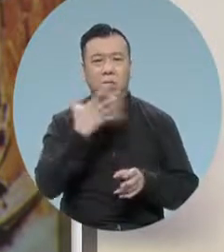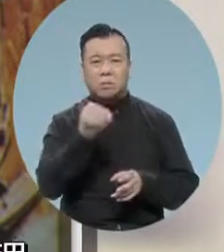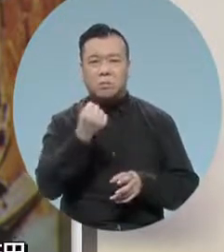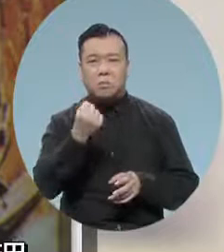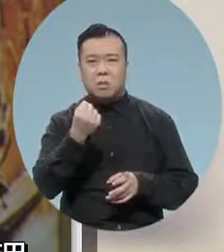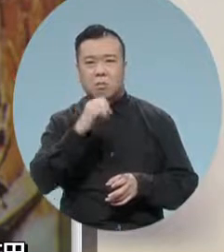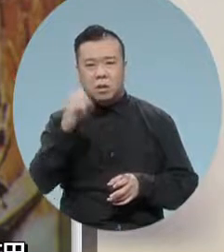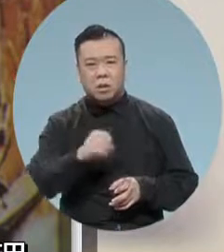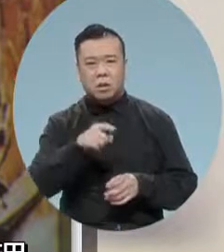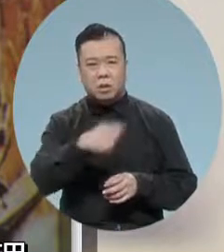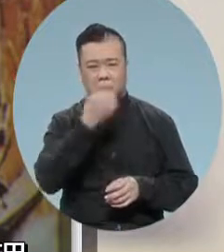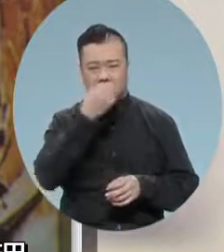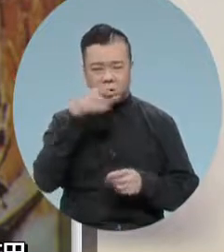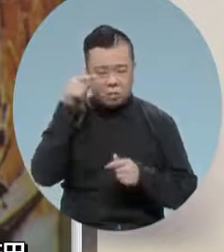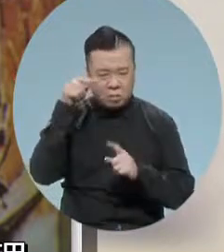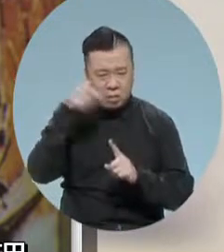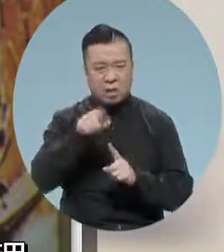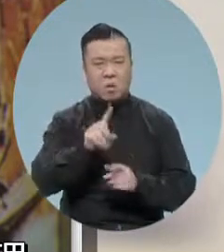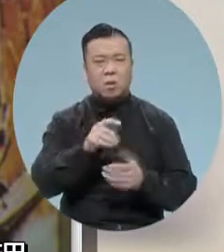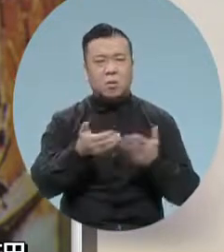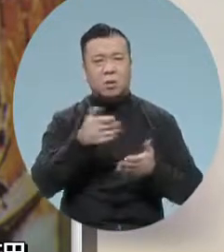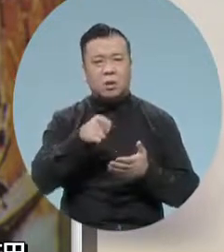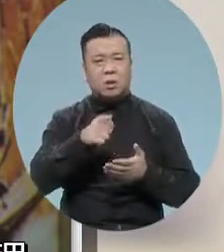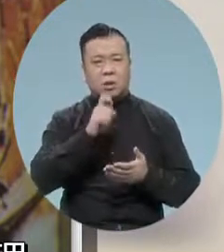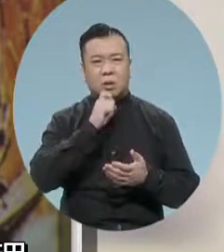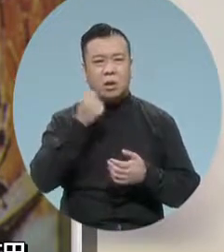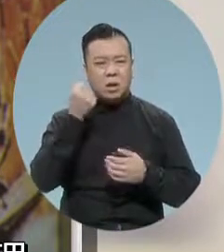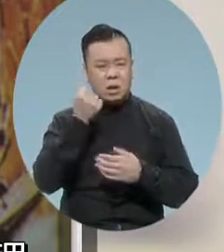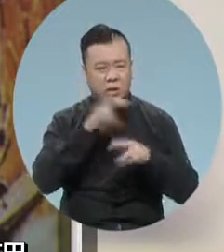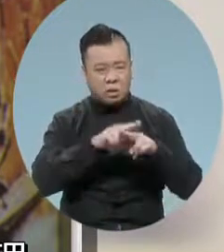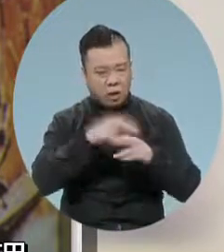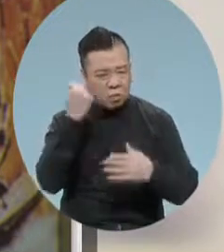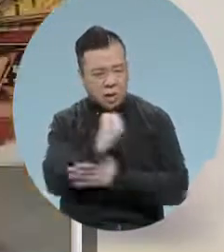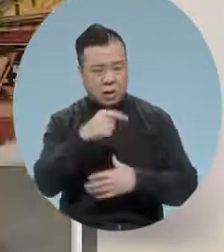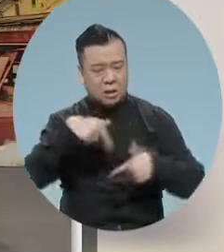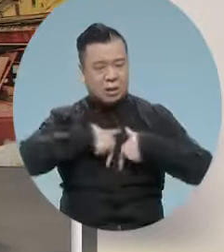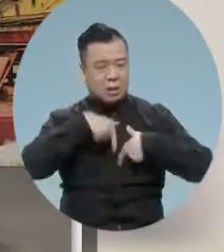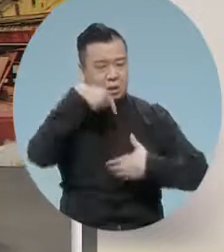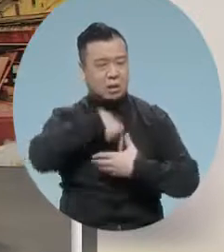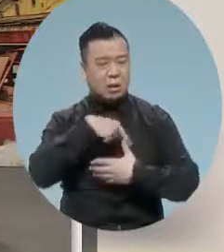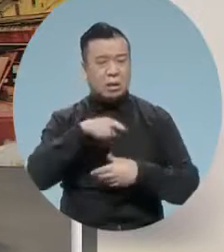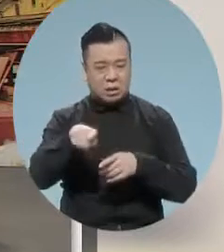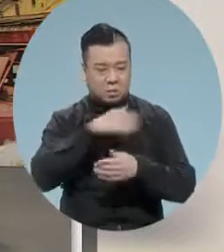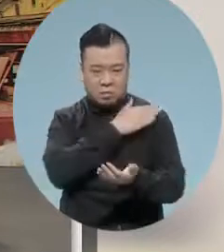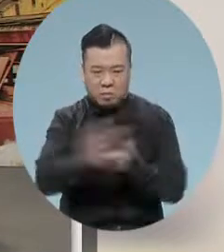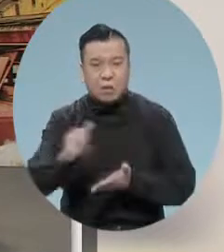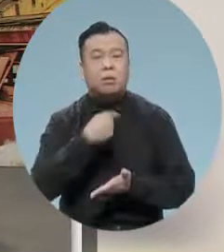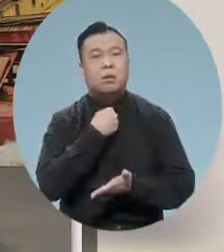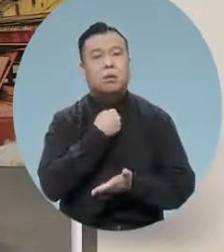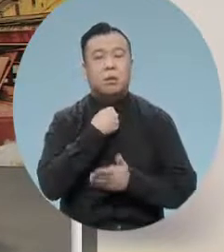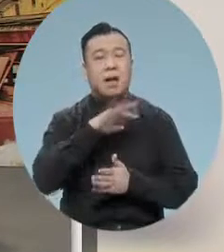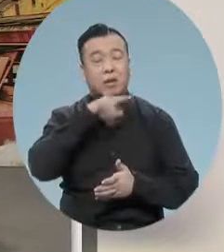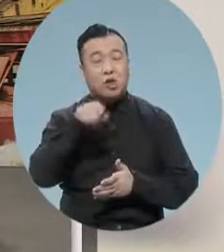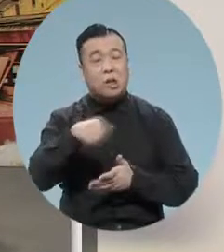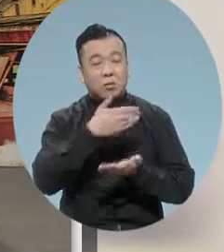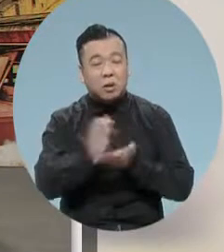嘅人對香港一啲嘅或者係無論係抗共啊、反共嘅心理。我哋如果自己唔搞掂呢一樣嘢咧，我哋依